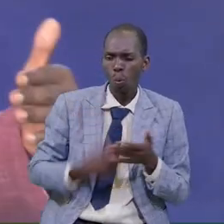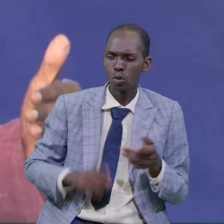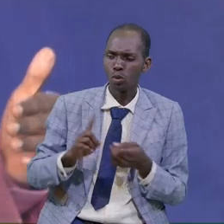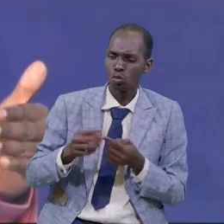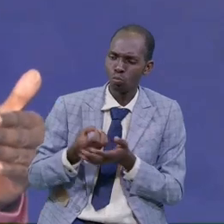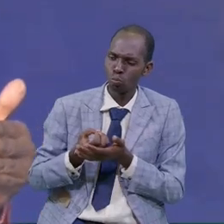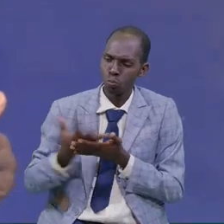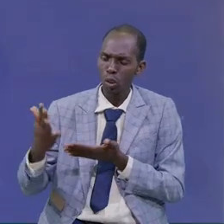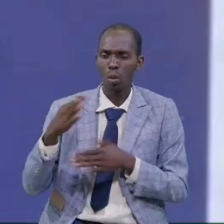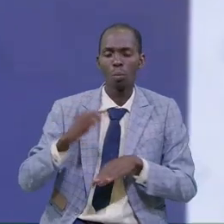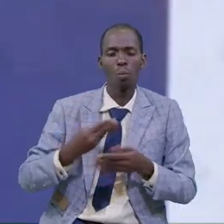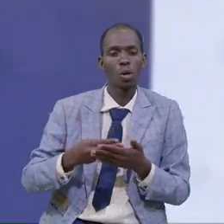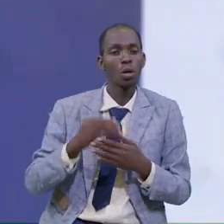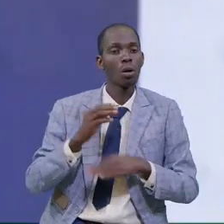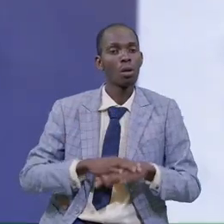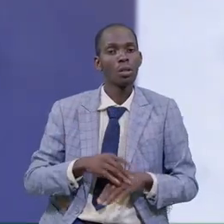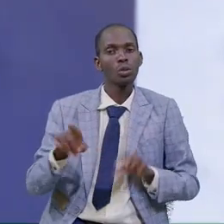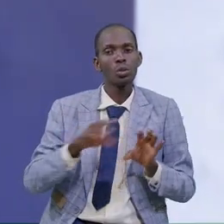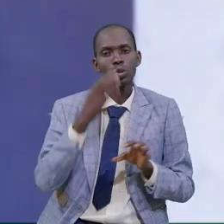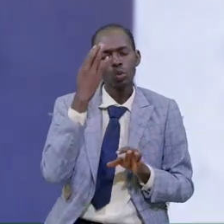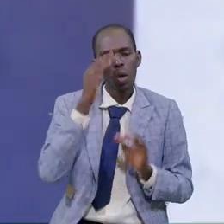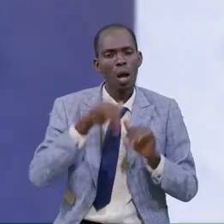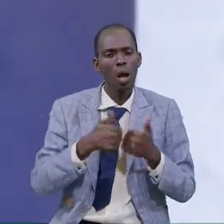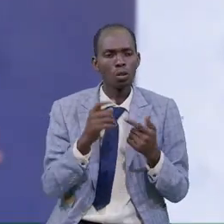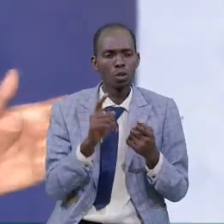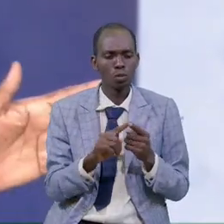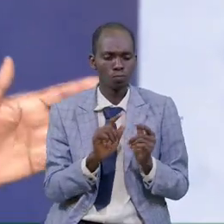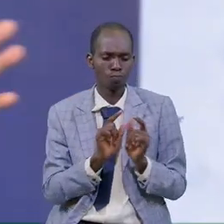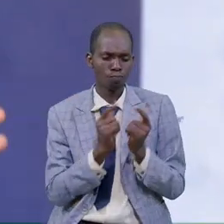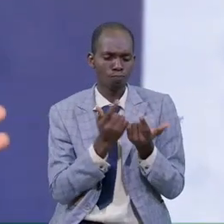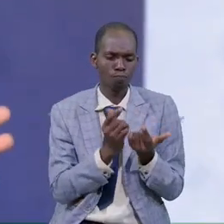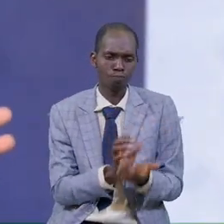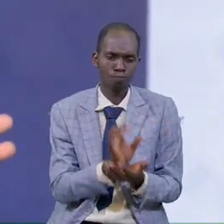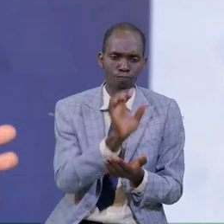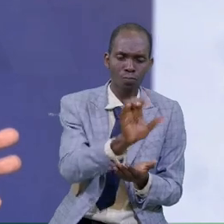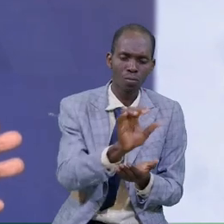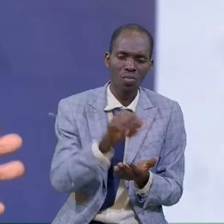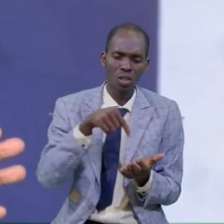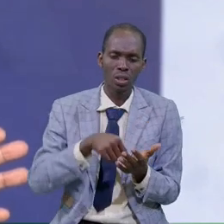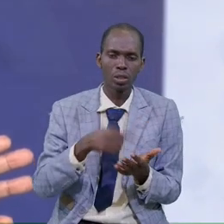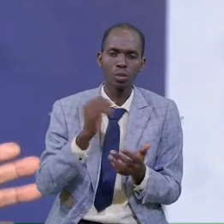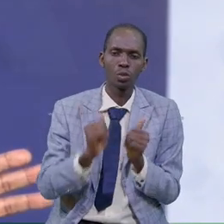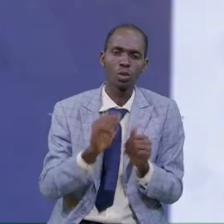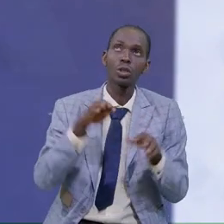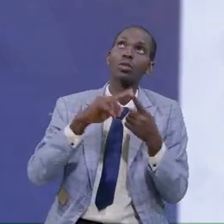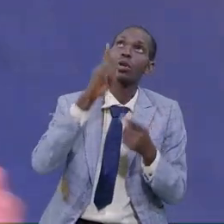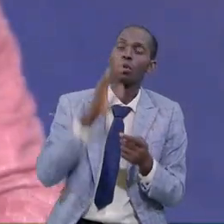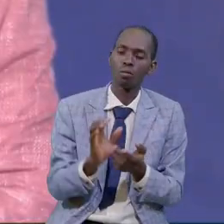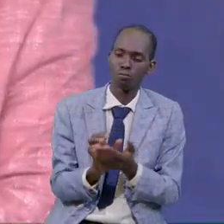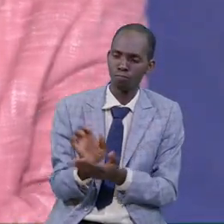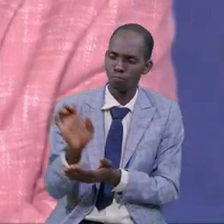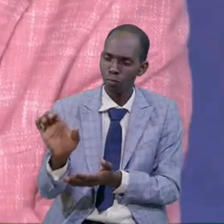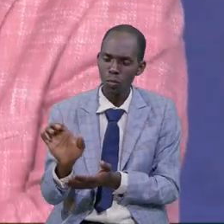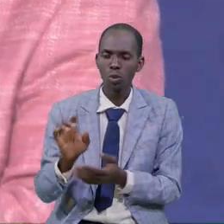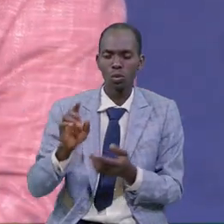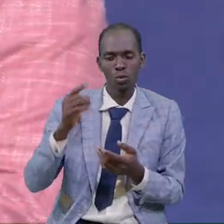que tu sais comment attribuer tel montant, ce qu'il faut donner à Dieu, ce que tu dois donner à l'éducation de tes